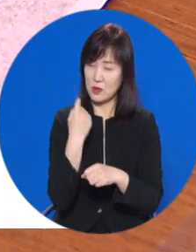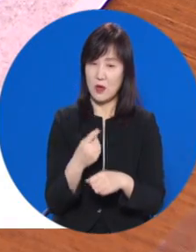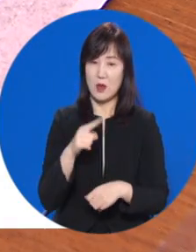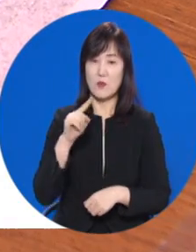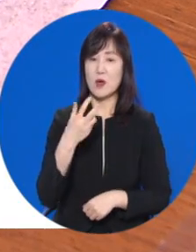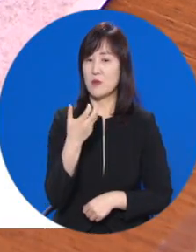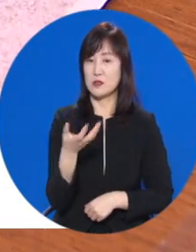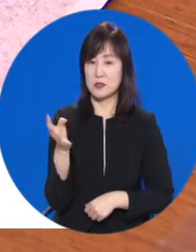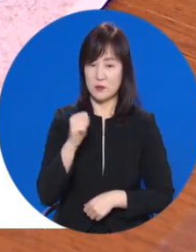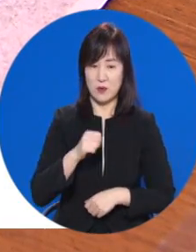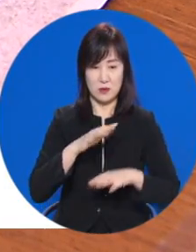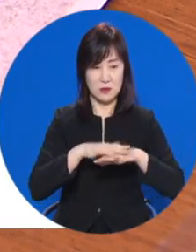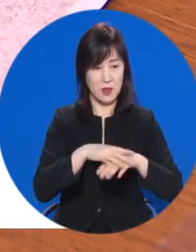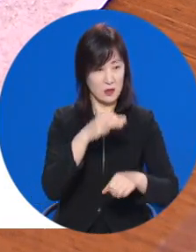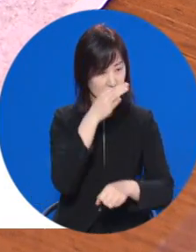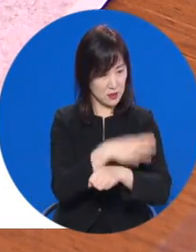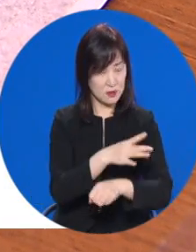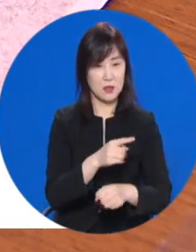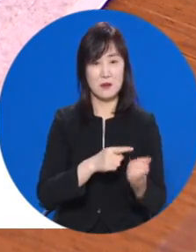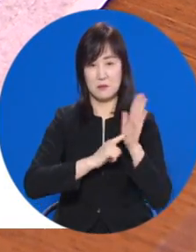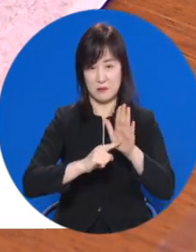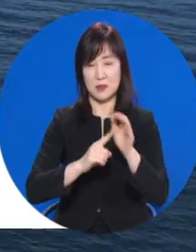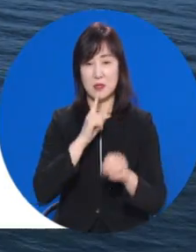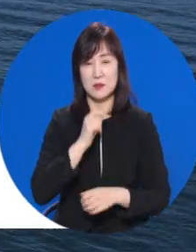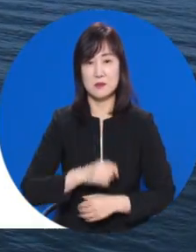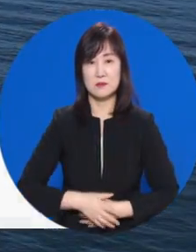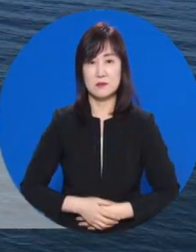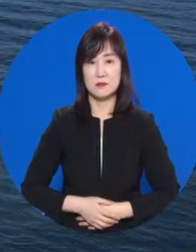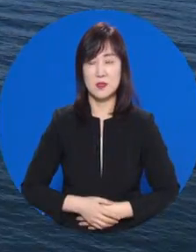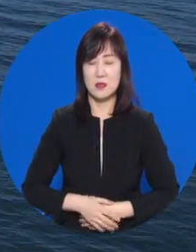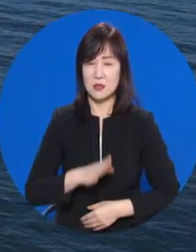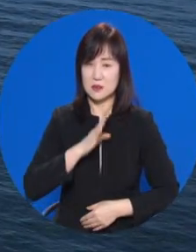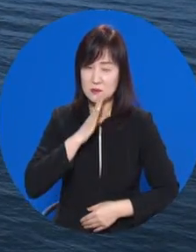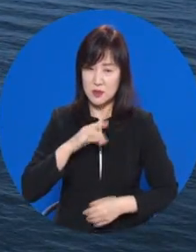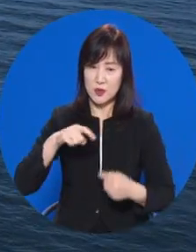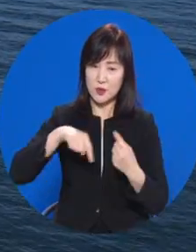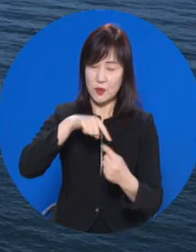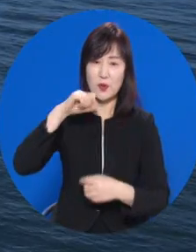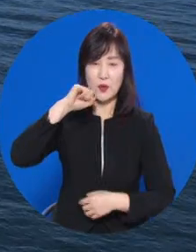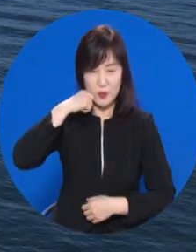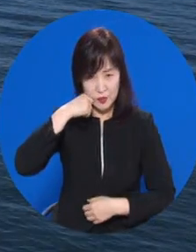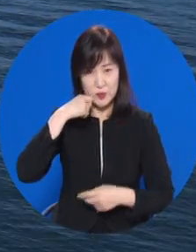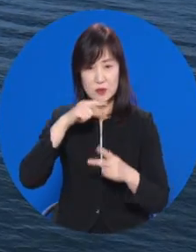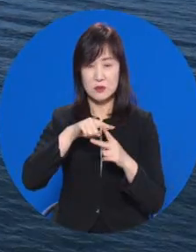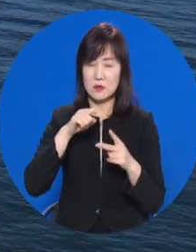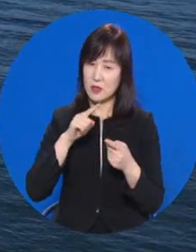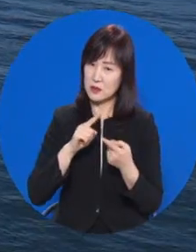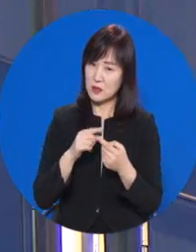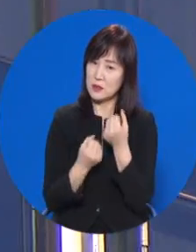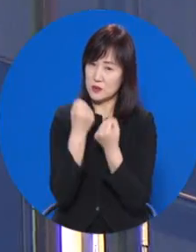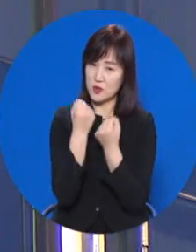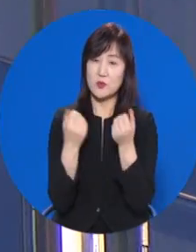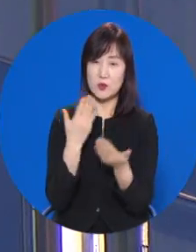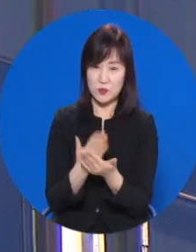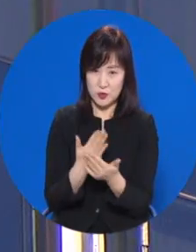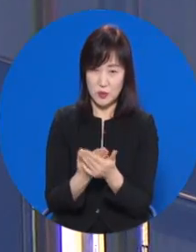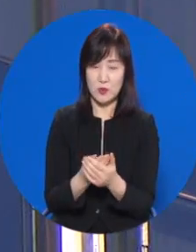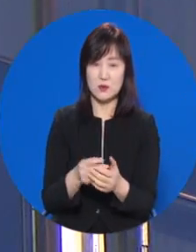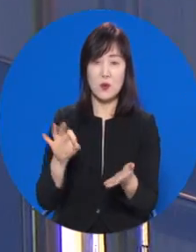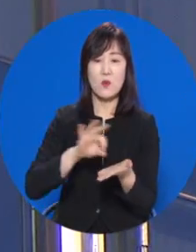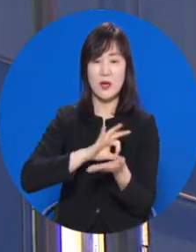리조트 부지를 낙찰받았다는 사실을 언급하면서 실제로 경영이 어려운지 납득시켜달라며 수입과 지출 내역